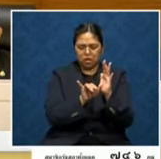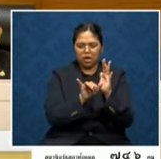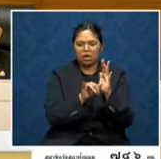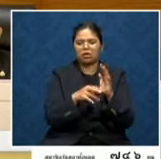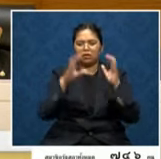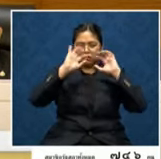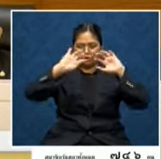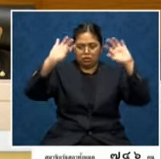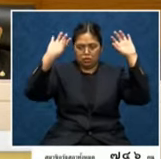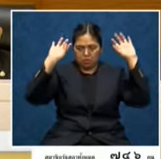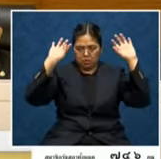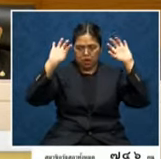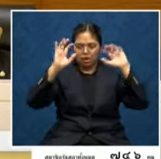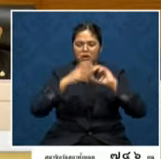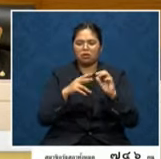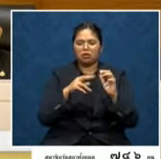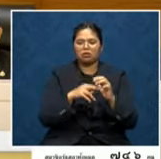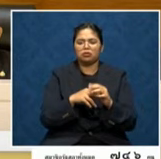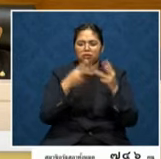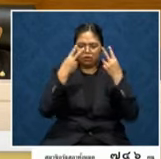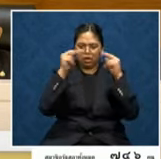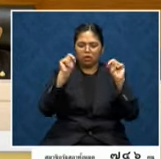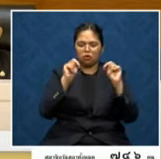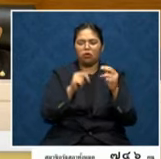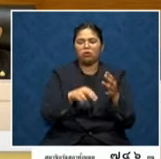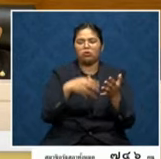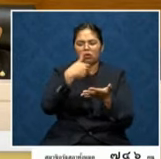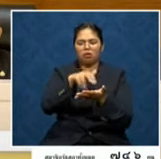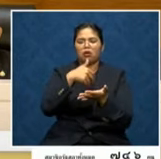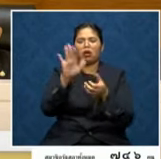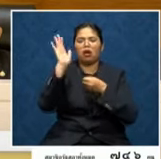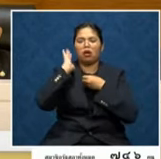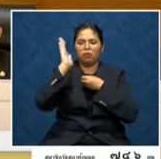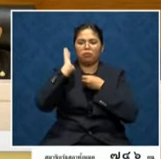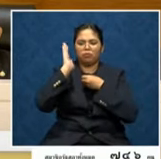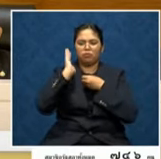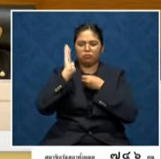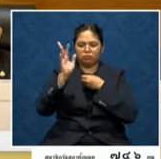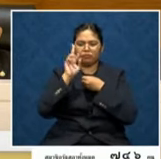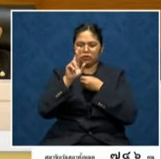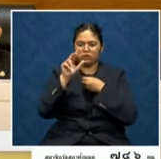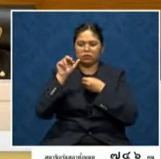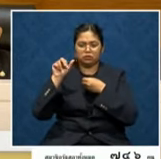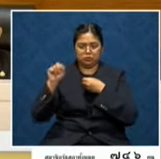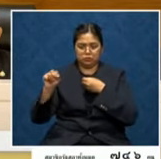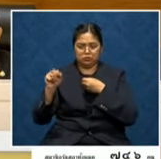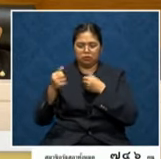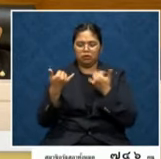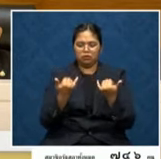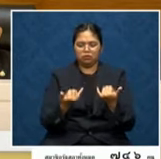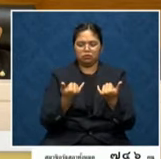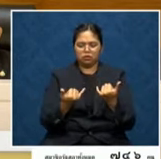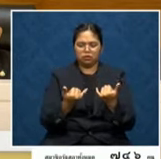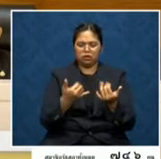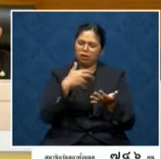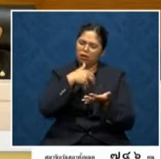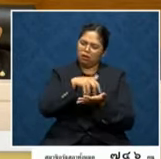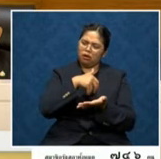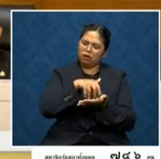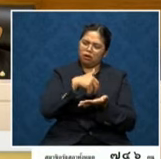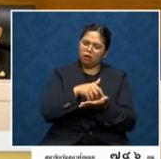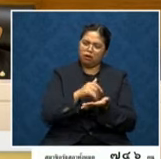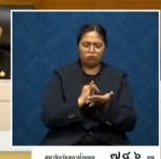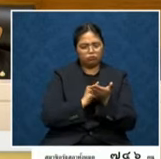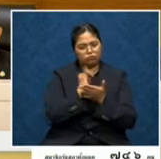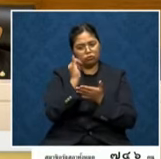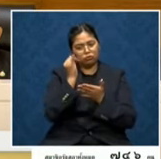าลที่ท่านนายกรัฐมนตรีได้แถลงต่อรัฐสภาวันนี้เป็นข้อมูลที่ถูกต้องไหม